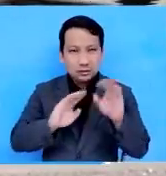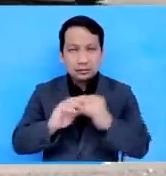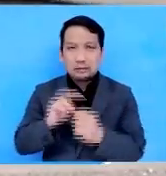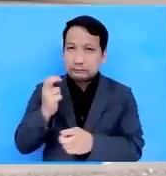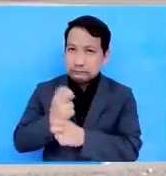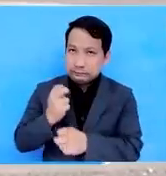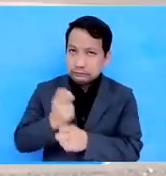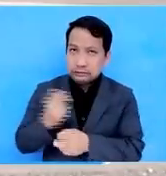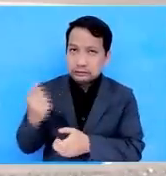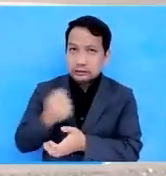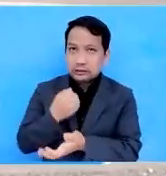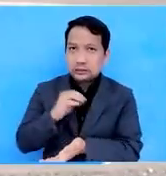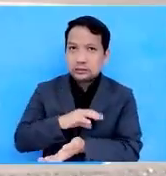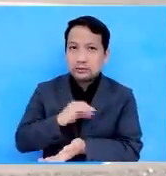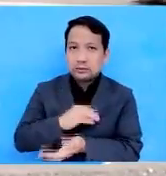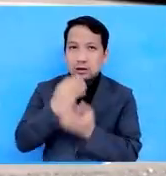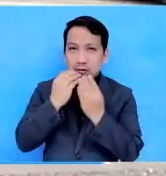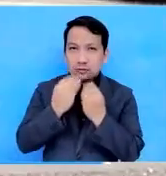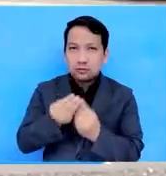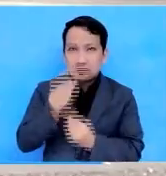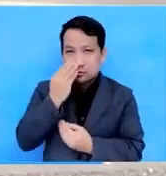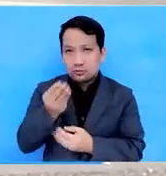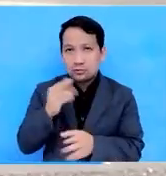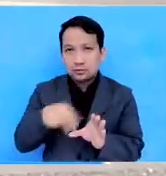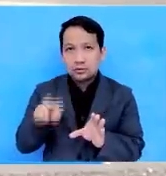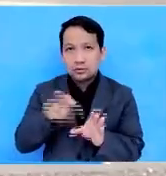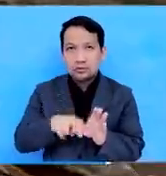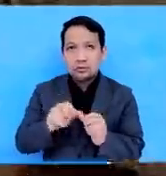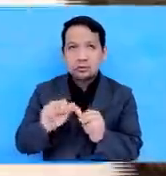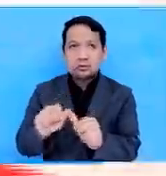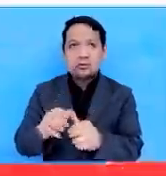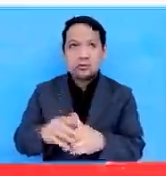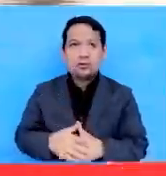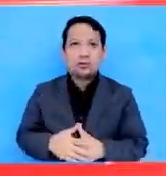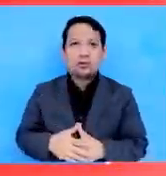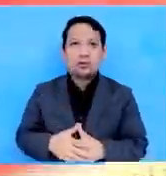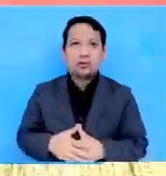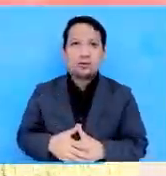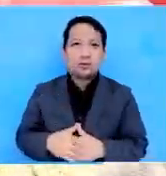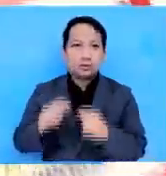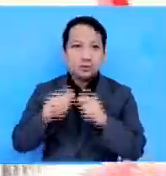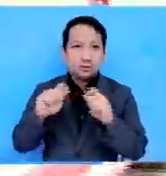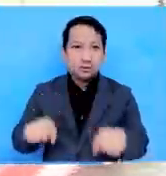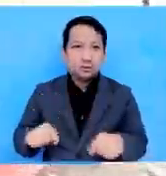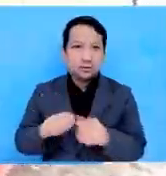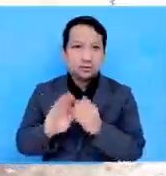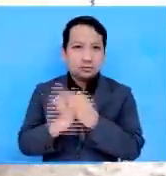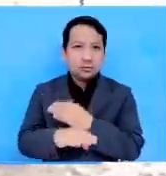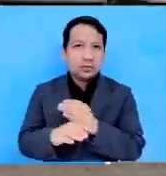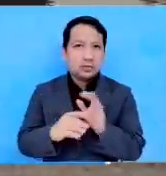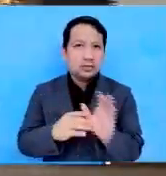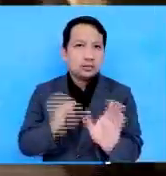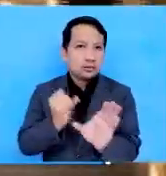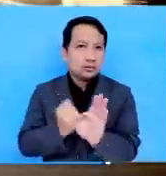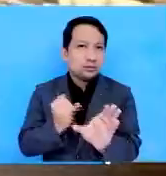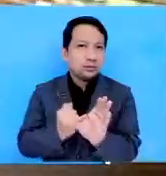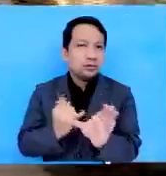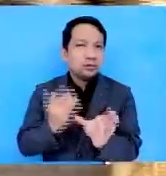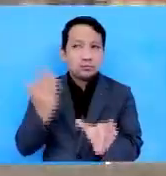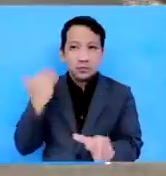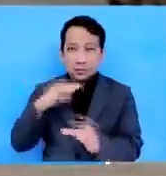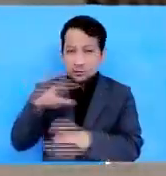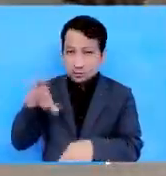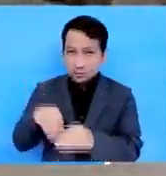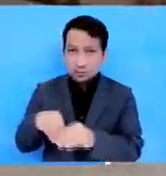kumita dahil kakaunti lang ang mga pasahero. Sa isang terminal sa Muñoz, balik kalsada na ang mga jeepney driver na sumali sa